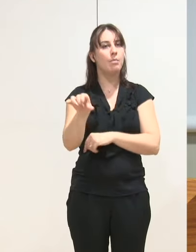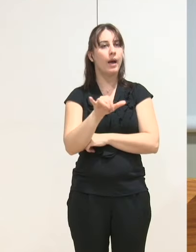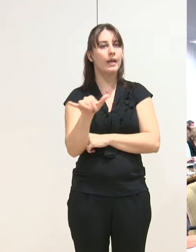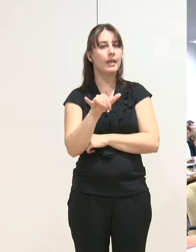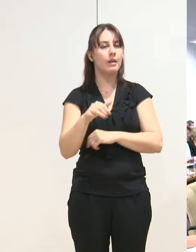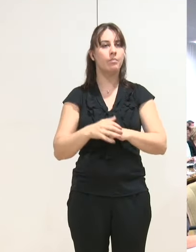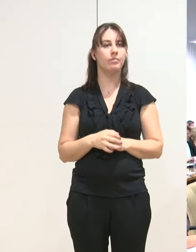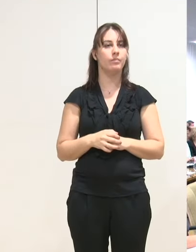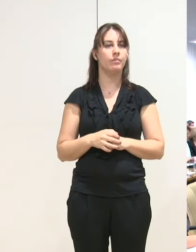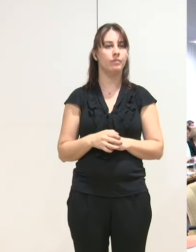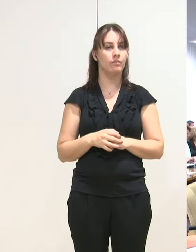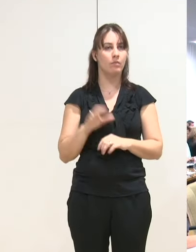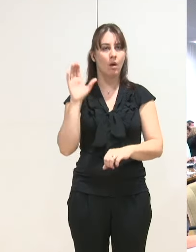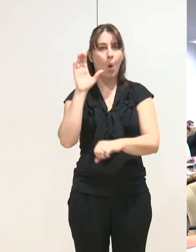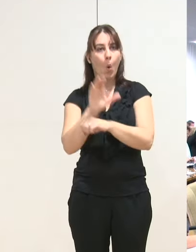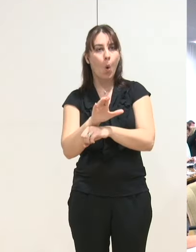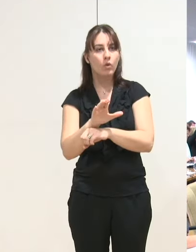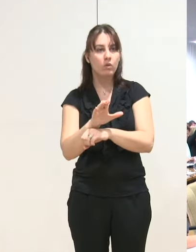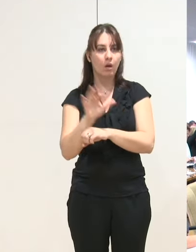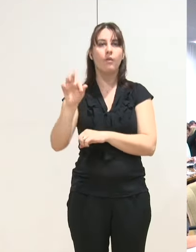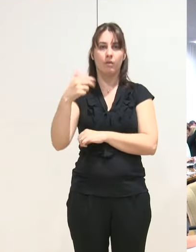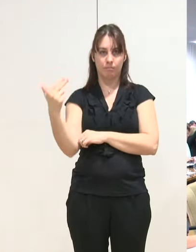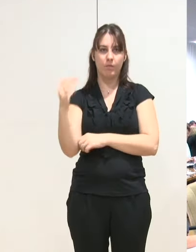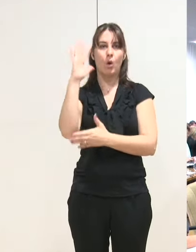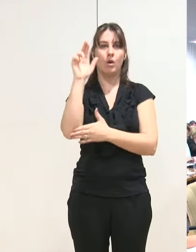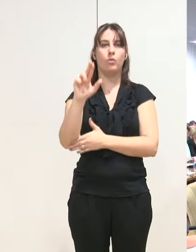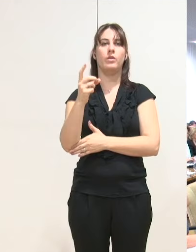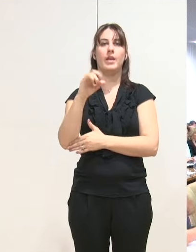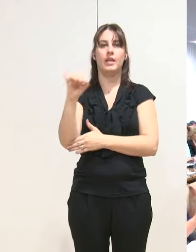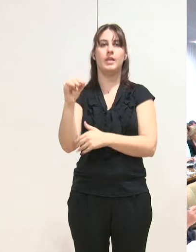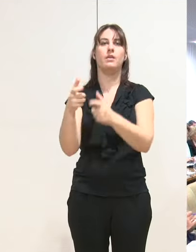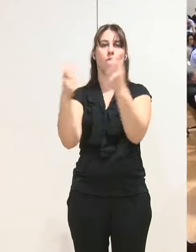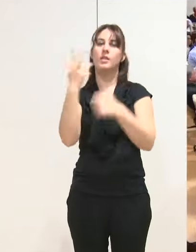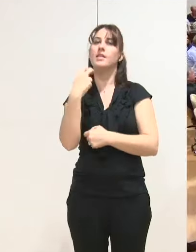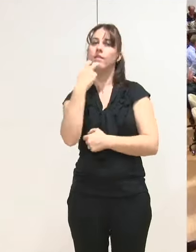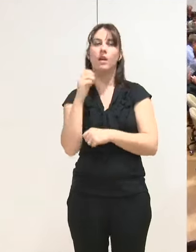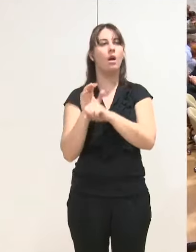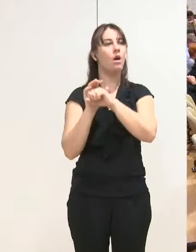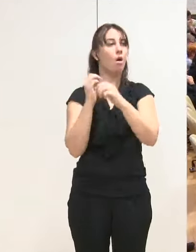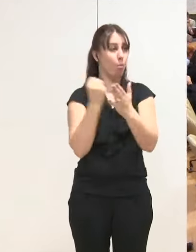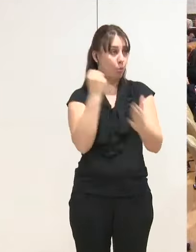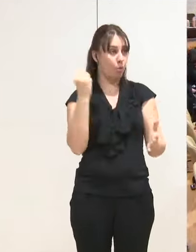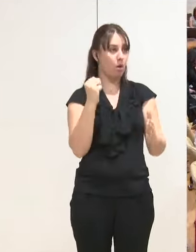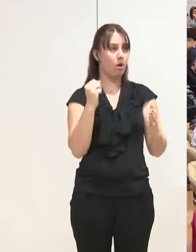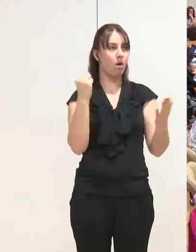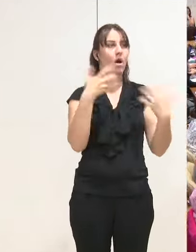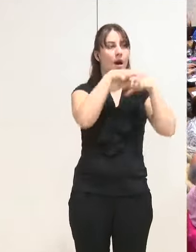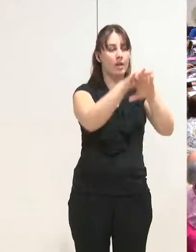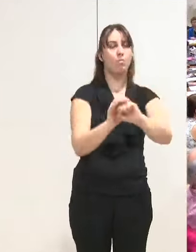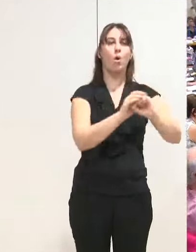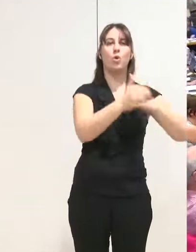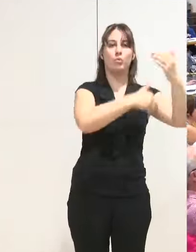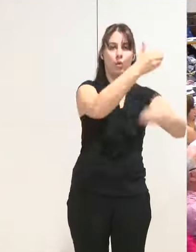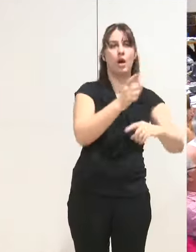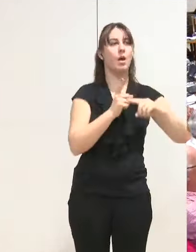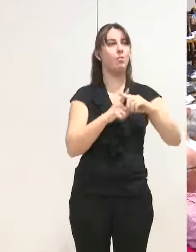vote qui est contre Front national umpudi société civile qui est pour rassemblement de gauche et de progrès